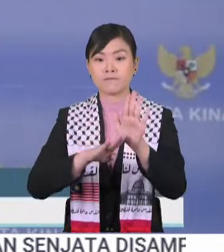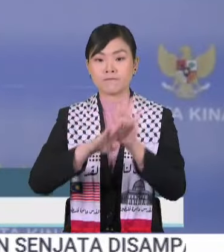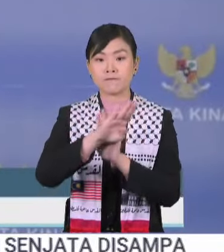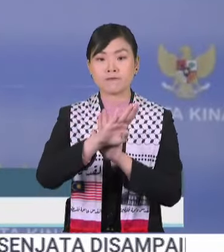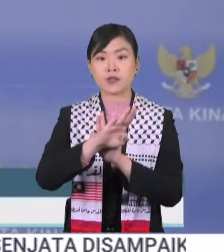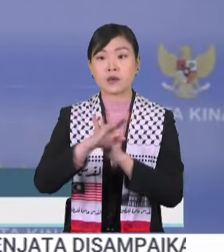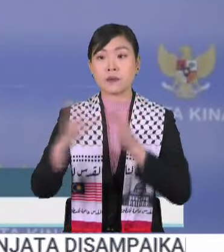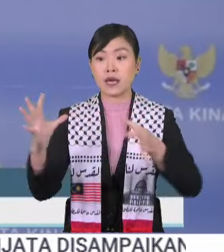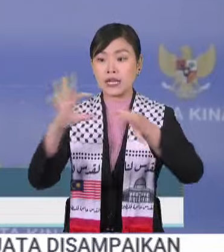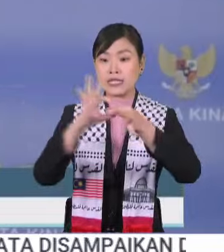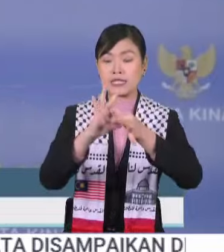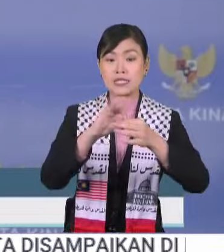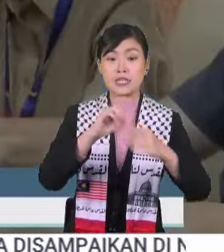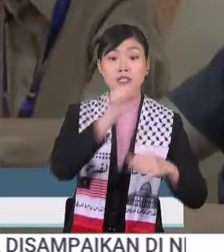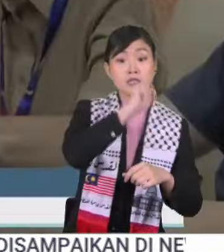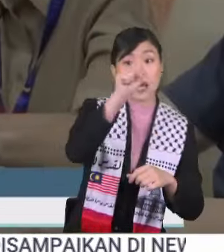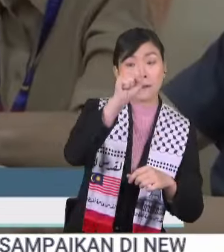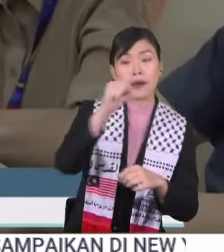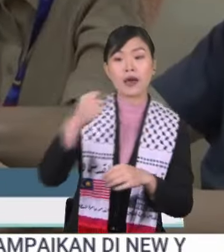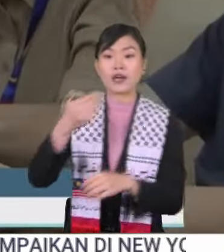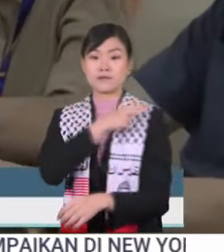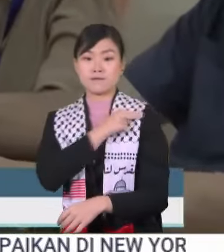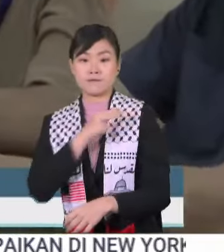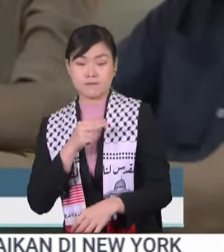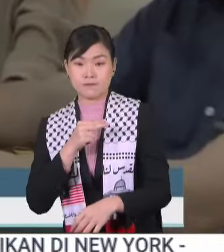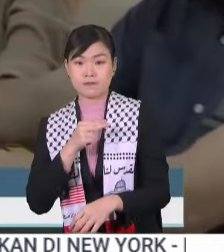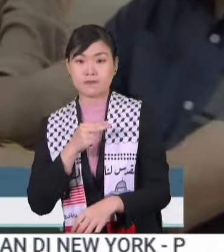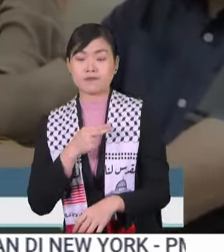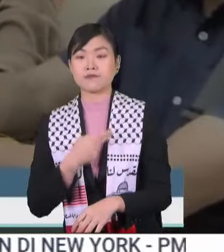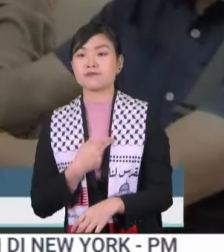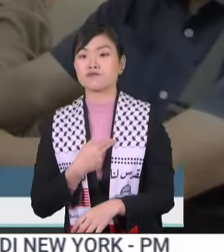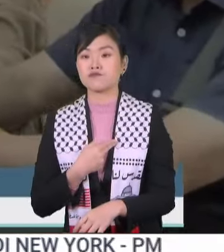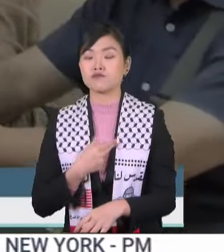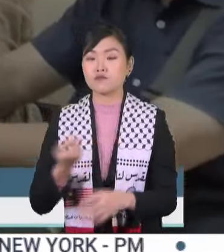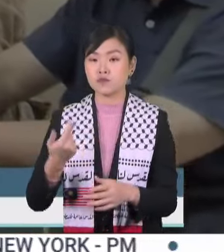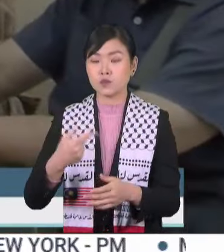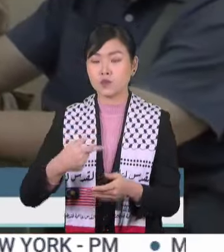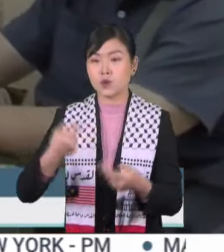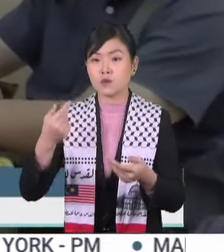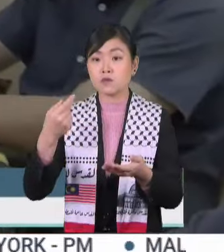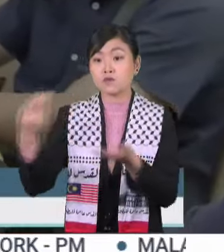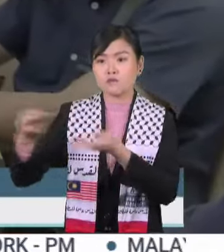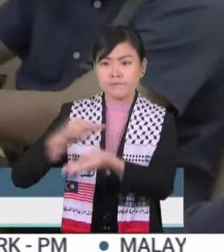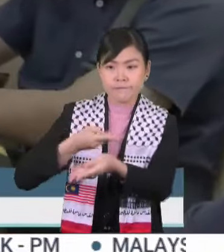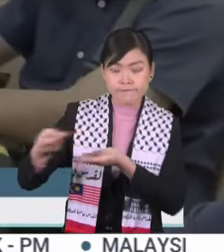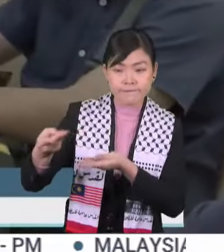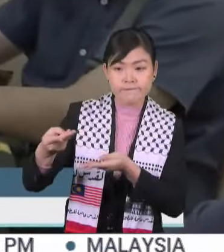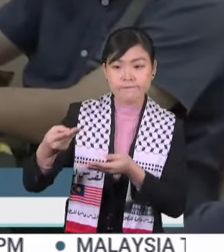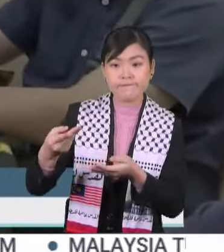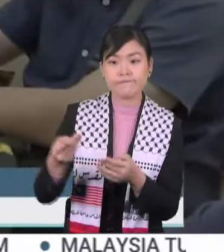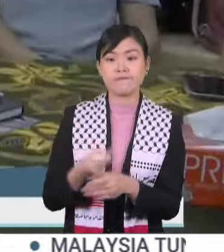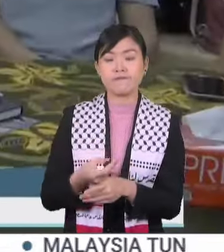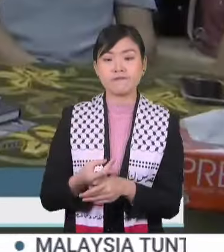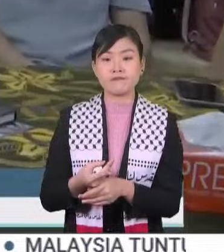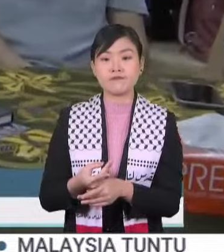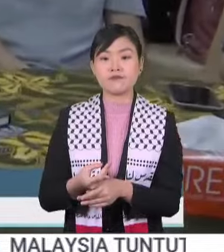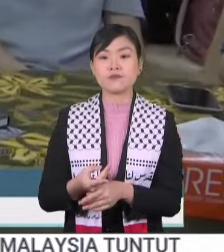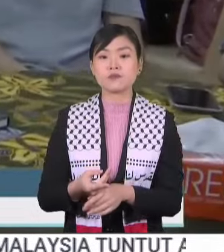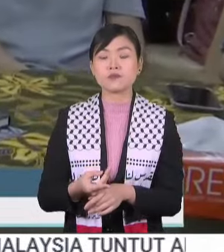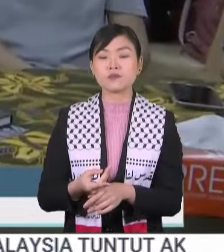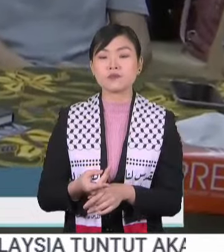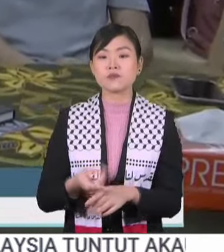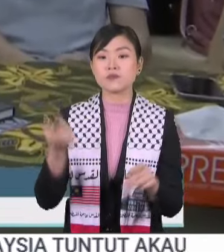dengan Indonesia tentu potensi kerja sama perdagangan dan ekonomi juga kita harapkan akan semakin besar